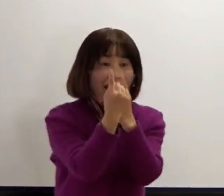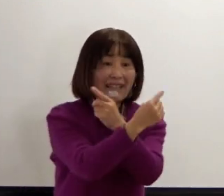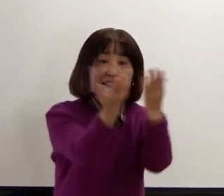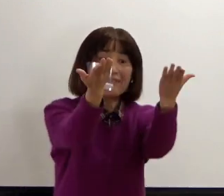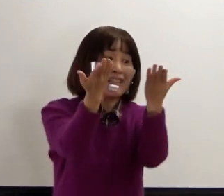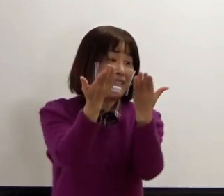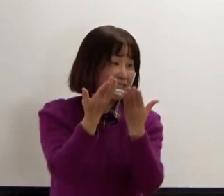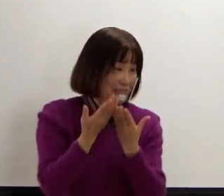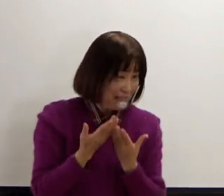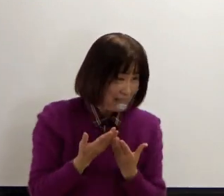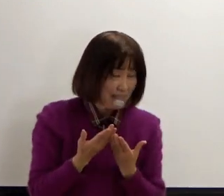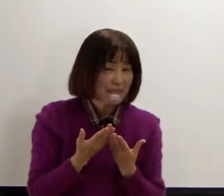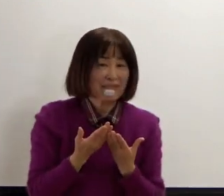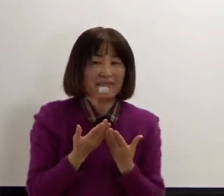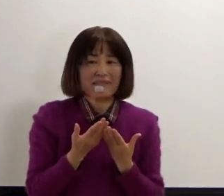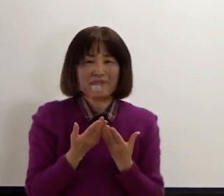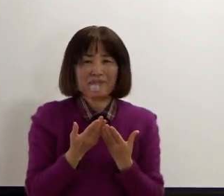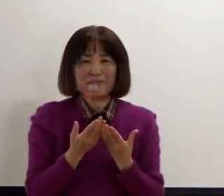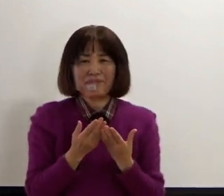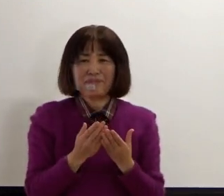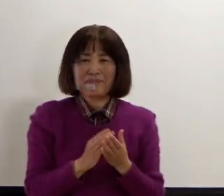わせてくださると。